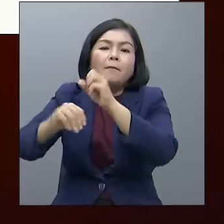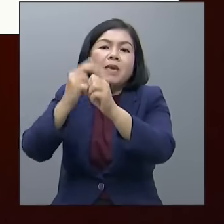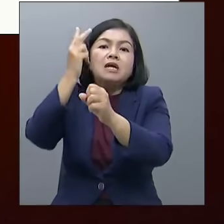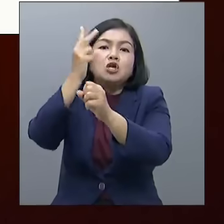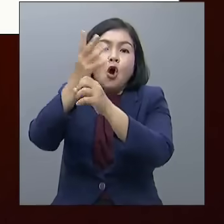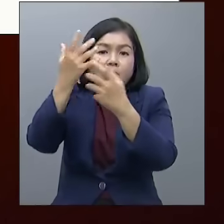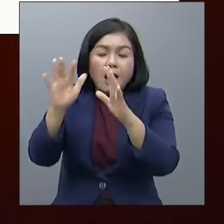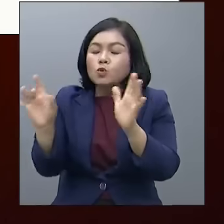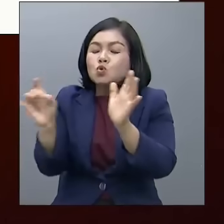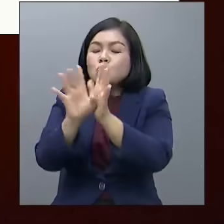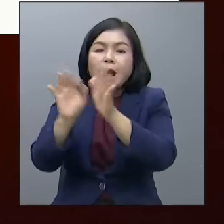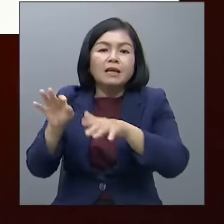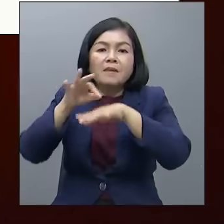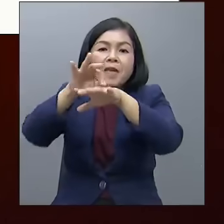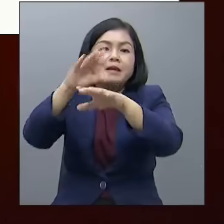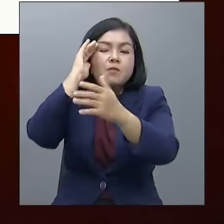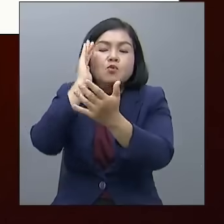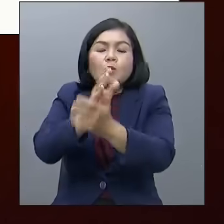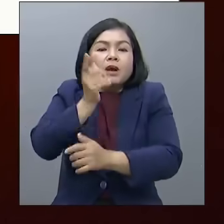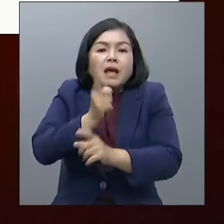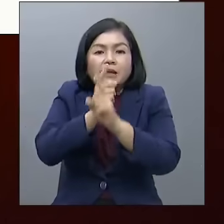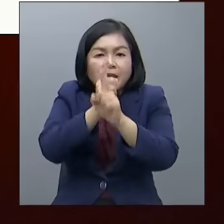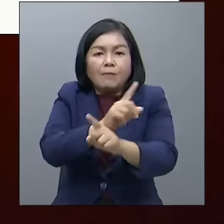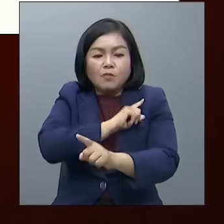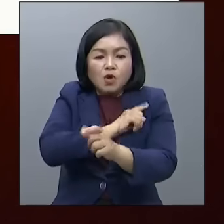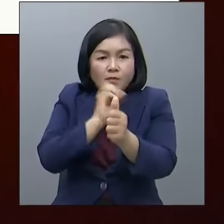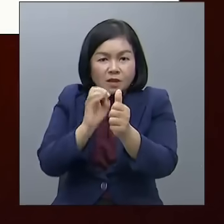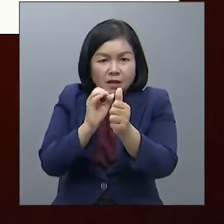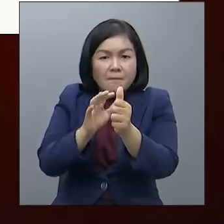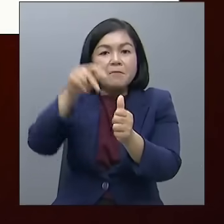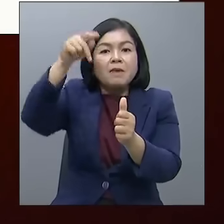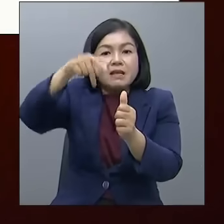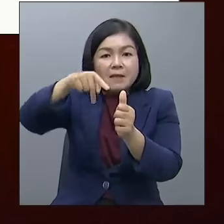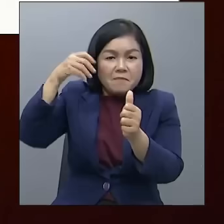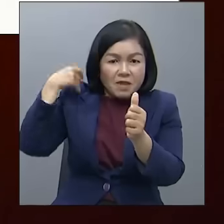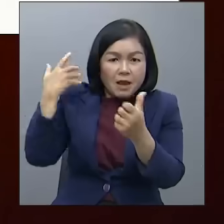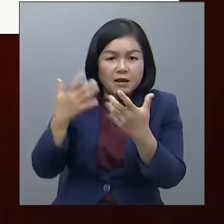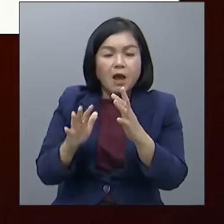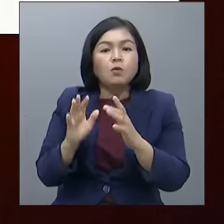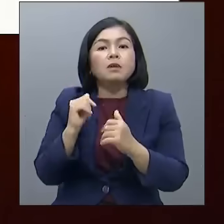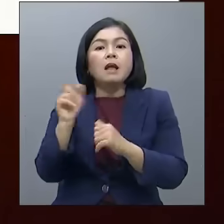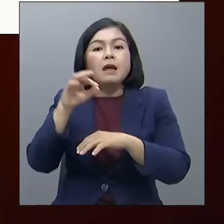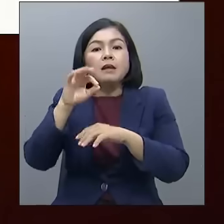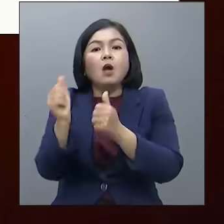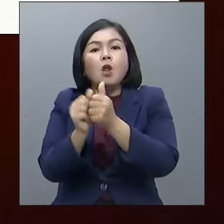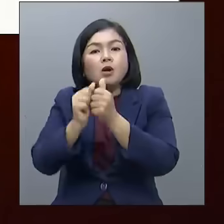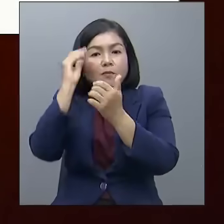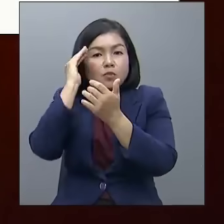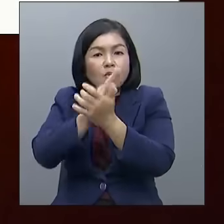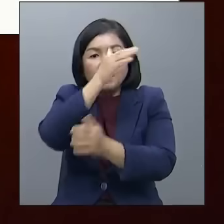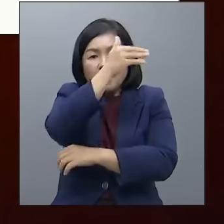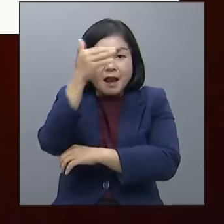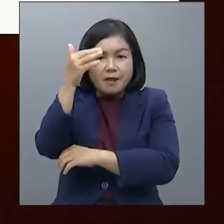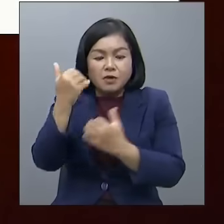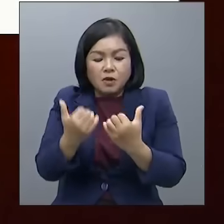ต่ก็ได้กลับมาสตช.อีกครั้งหนึ่งด้วยตำแหน่งที่ปรึกษาพิเศษสบ.9แล้วก็ได้ก้าวเข้าสู่การเป็นรองผบ.ตร.ใน